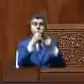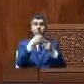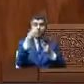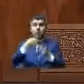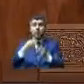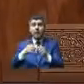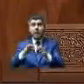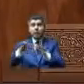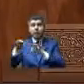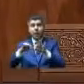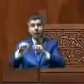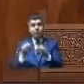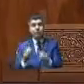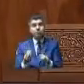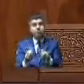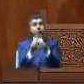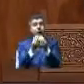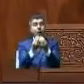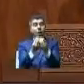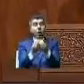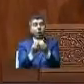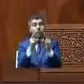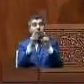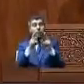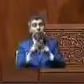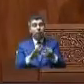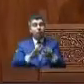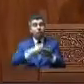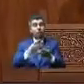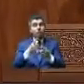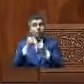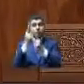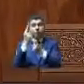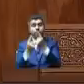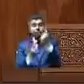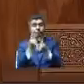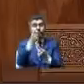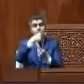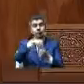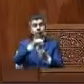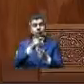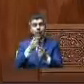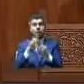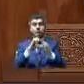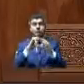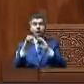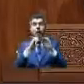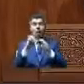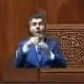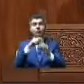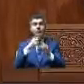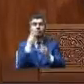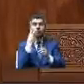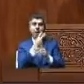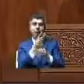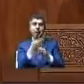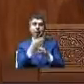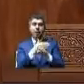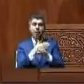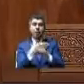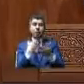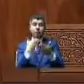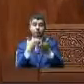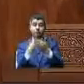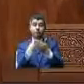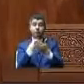تحديد إجراءات المواكبة الواجب اتخاذها بالنسبة للقطاعات المعنية بالتفاوض، وذلك بناء على نتائج دراسة الآثار. وختاما